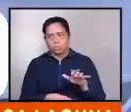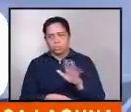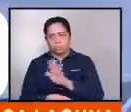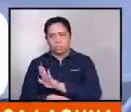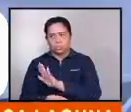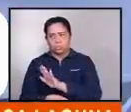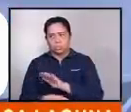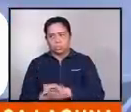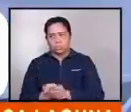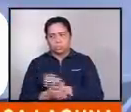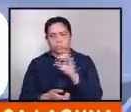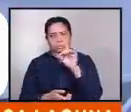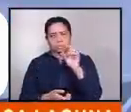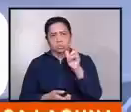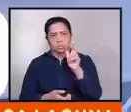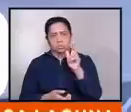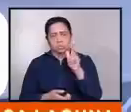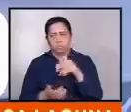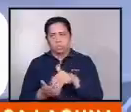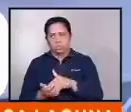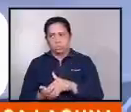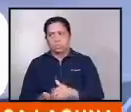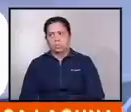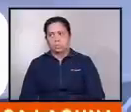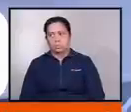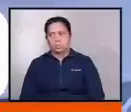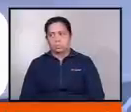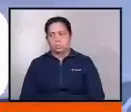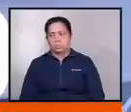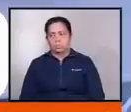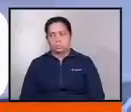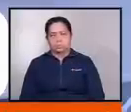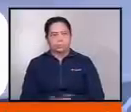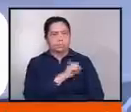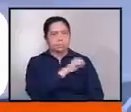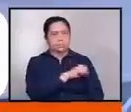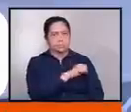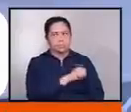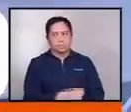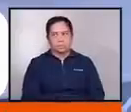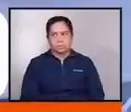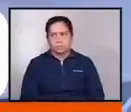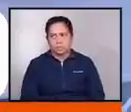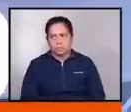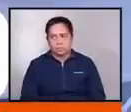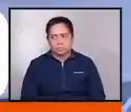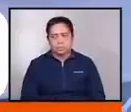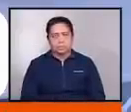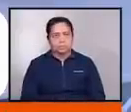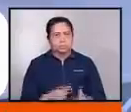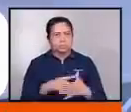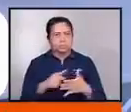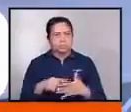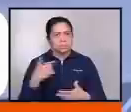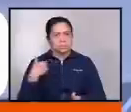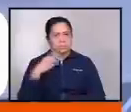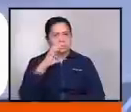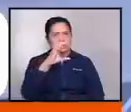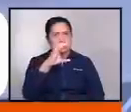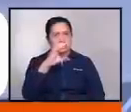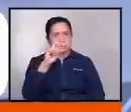ninyo ng 130,000. Apo. Okay. At meron naman pong